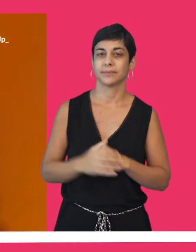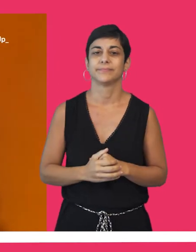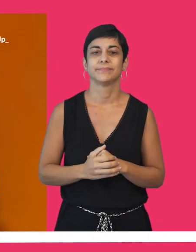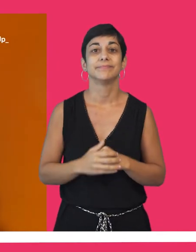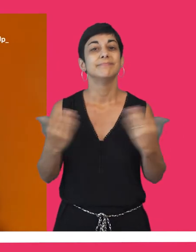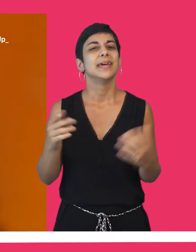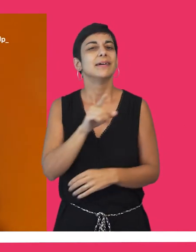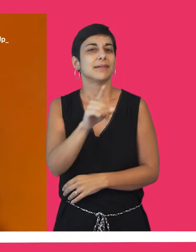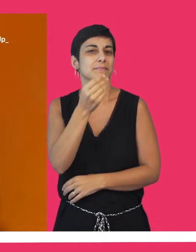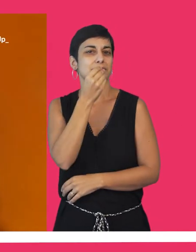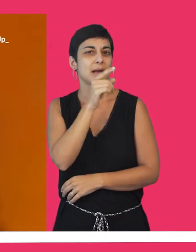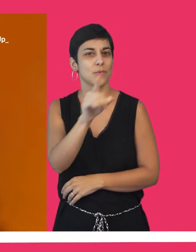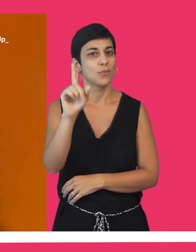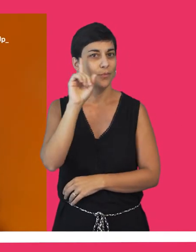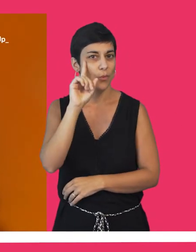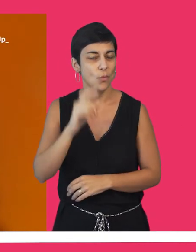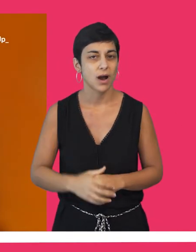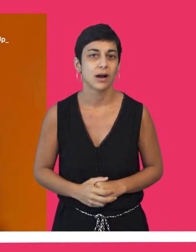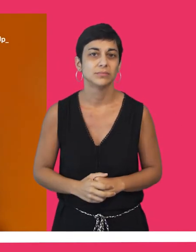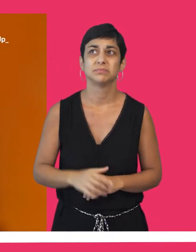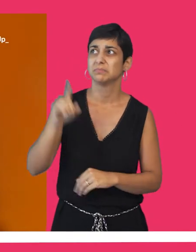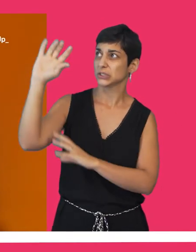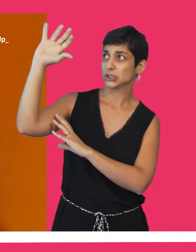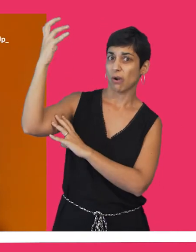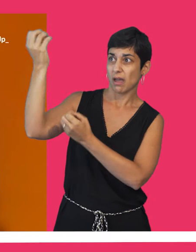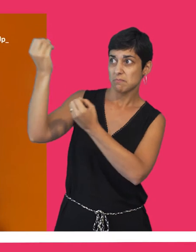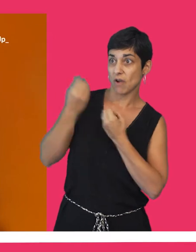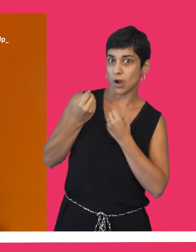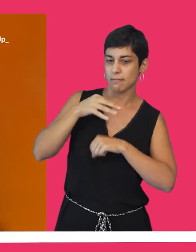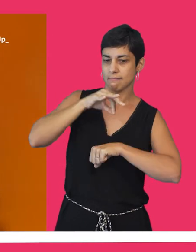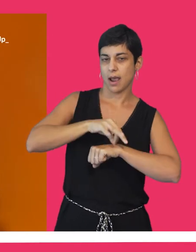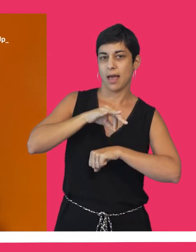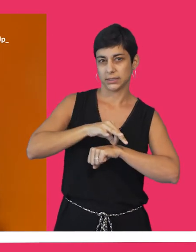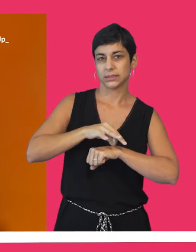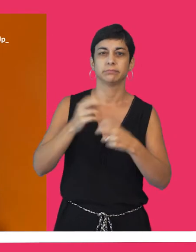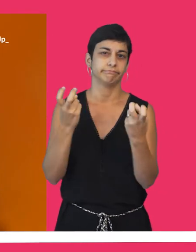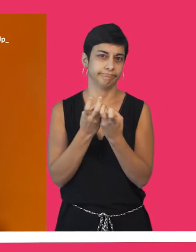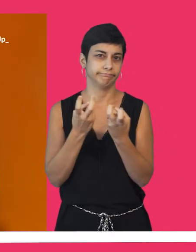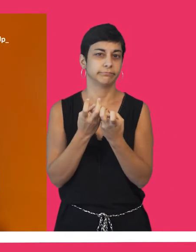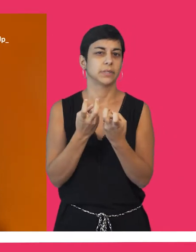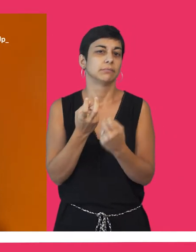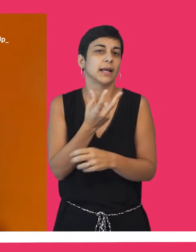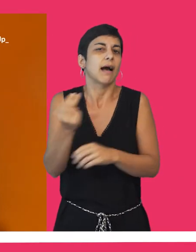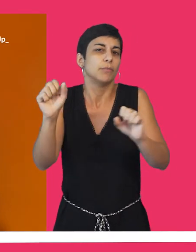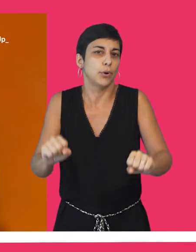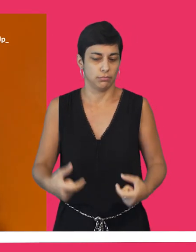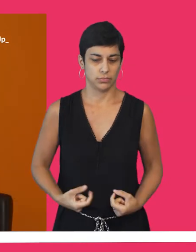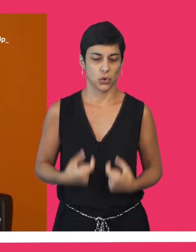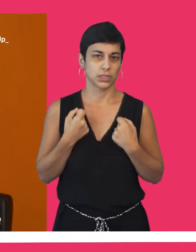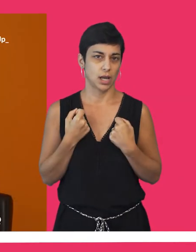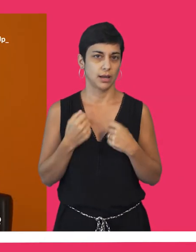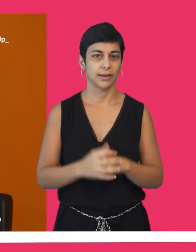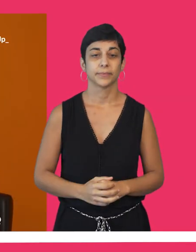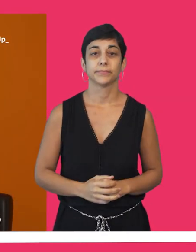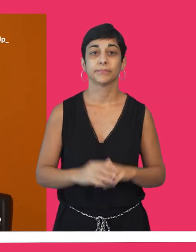non, il n'est pas bon pour la peau parce qu'il déclenche aussi des maladies, en particulier des maladies graves comme les cancers.